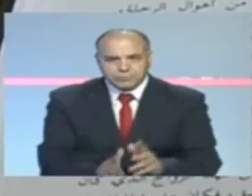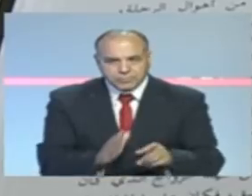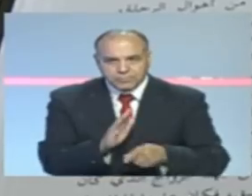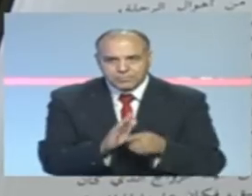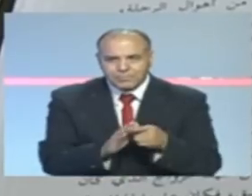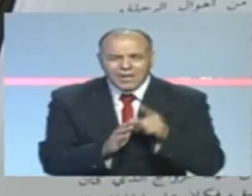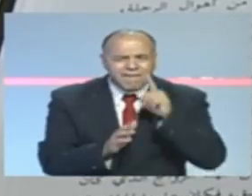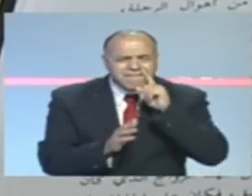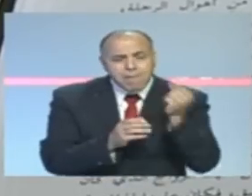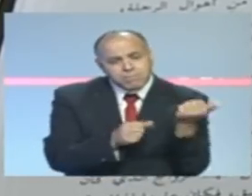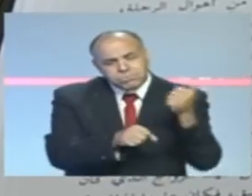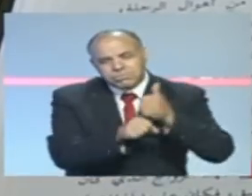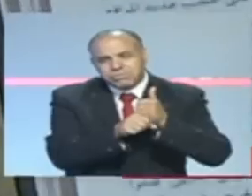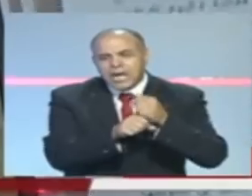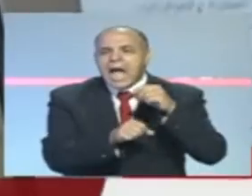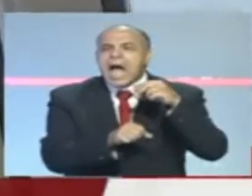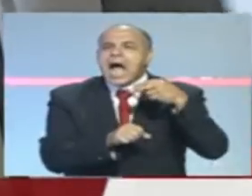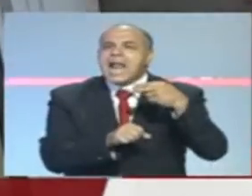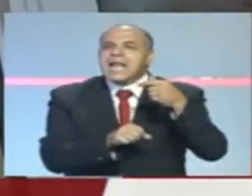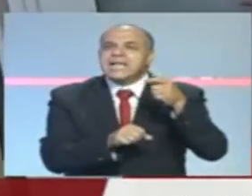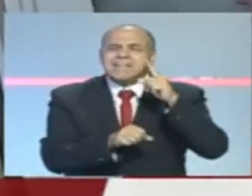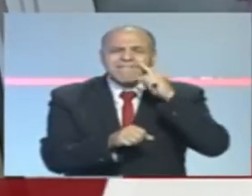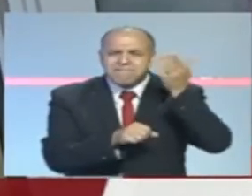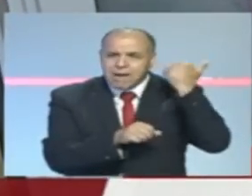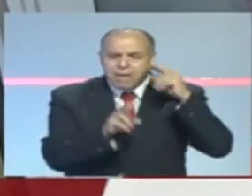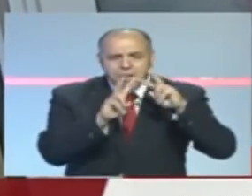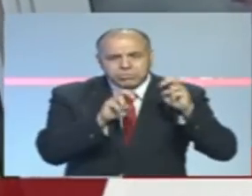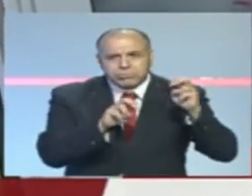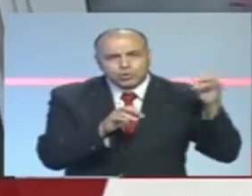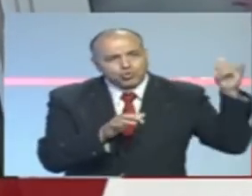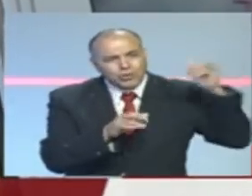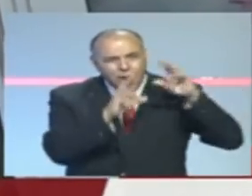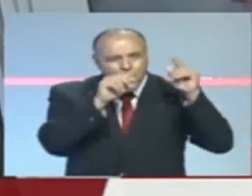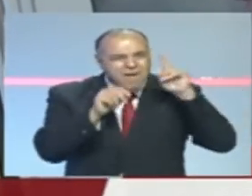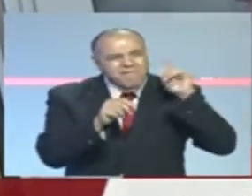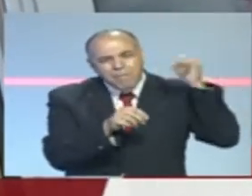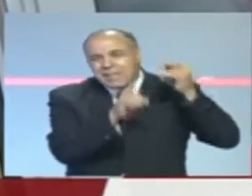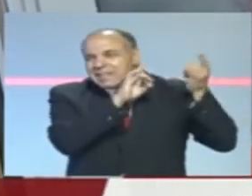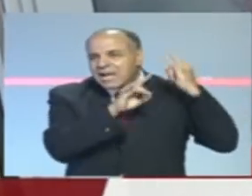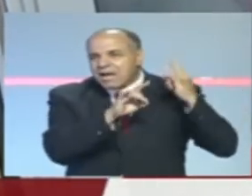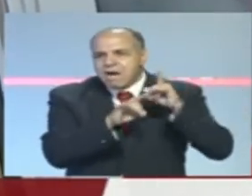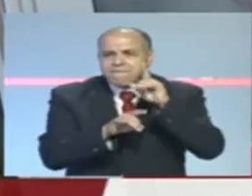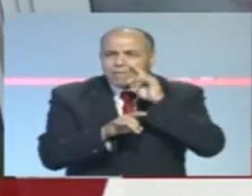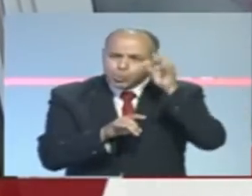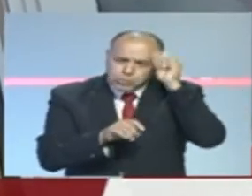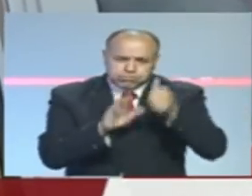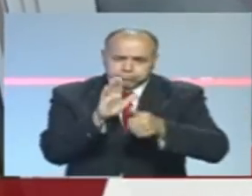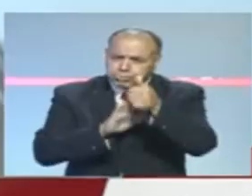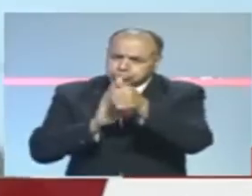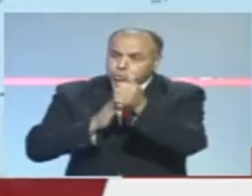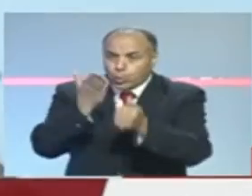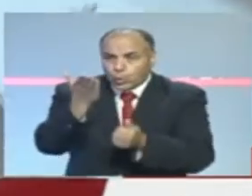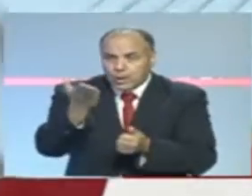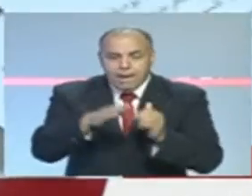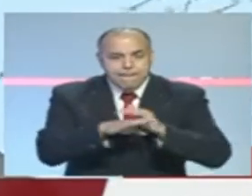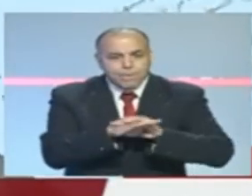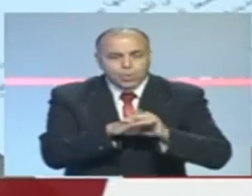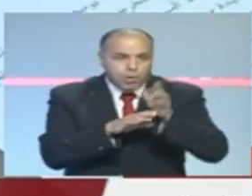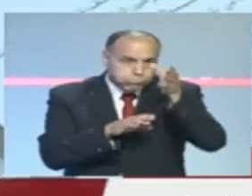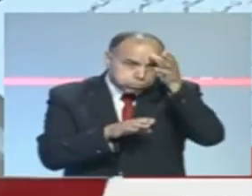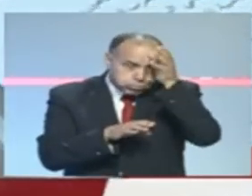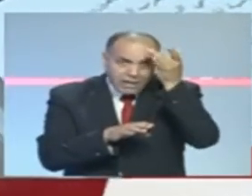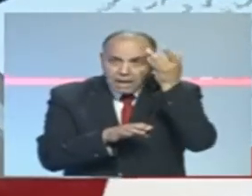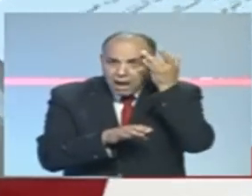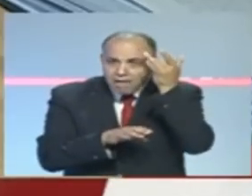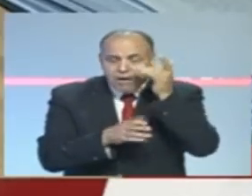عليسه مؤسسه قرطاج وصولا الى الناشطه والراحل لينا بن مهني وغيرهن من النساء التونسيه الرائده في مجالات العلم والثقافه